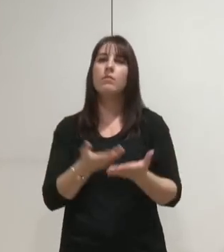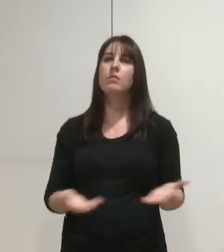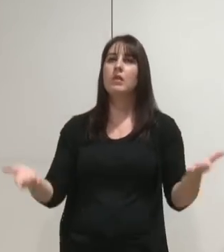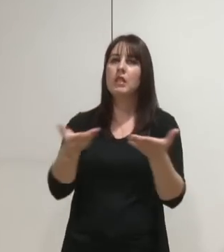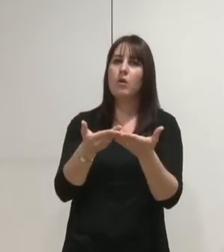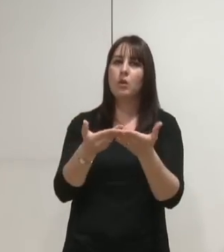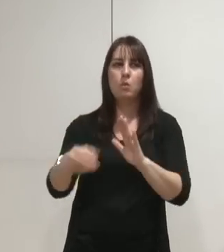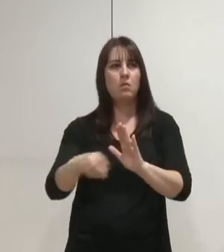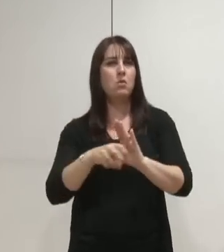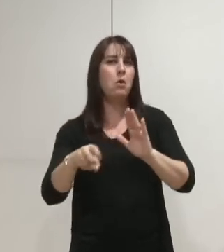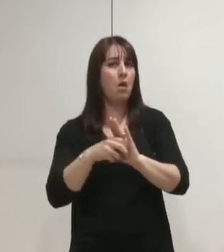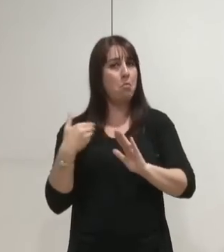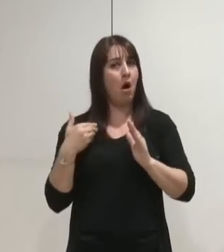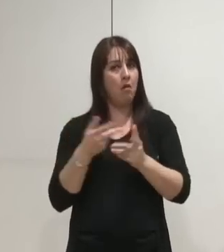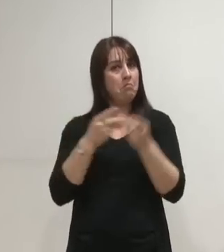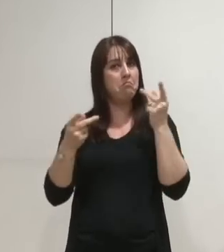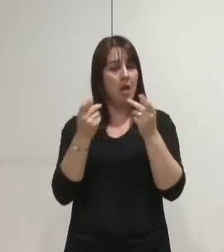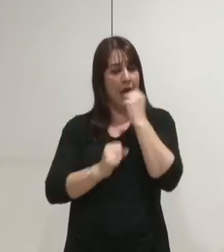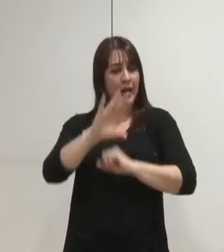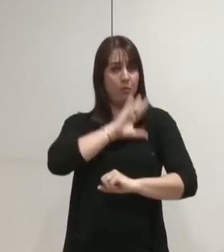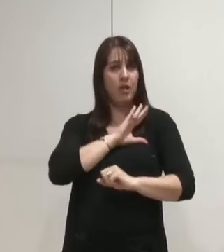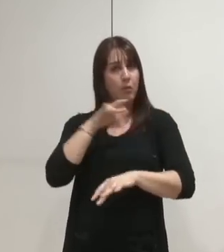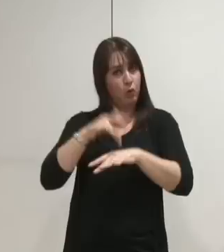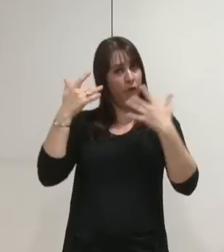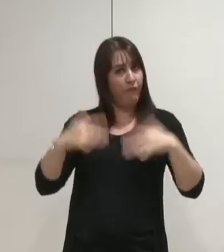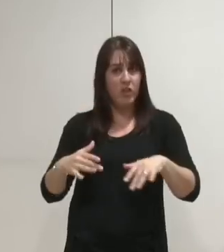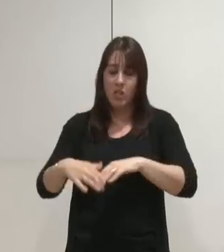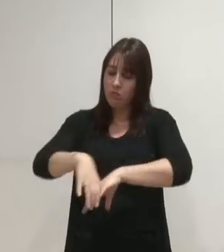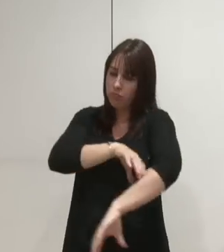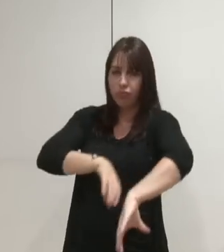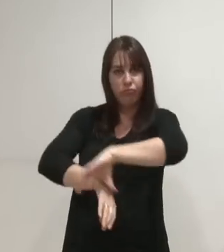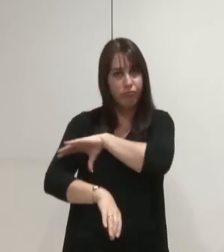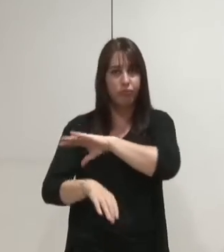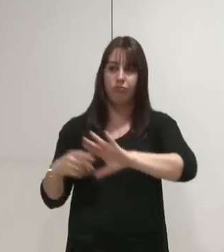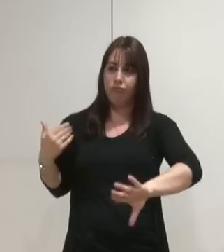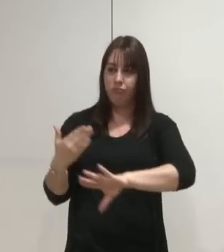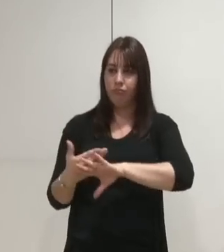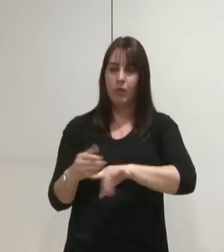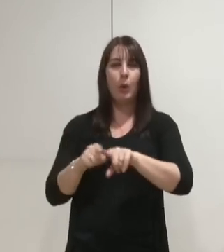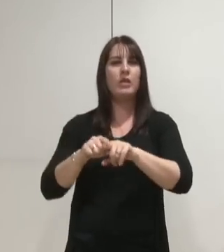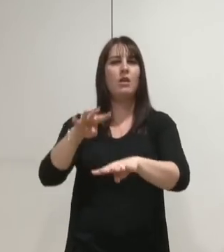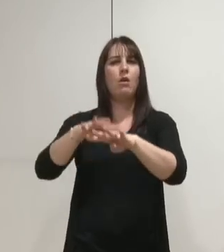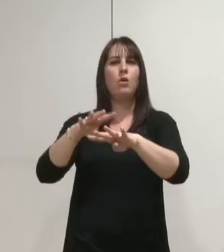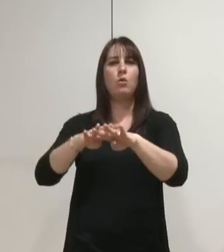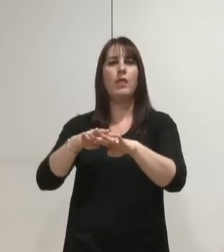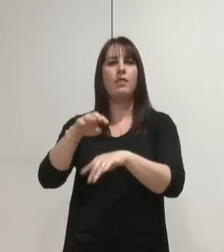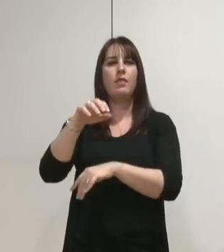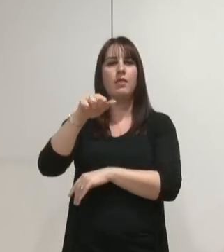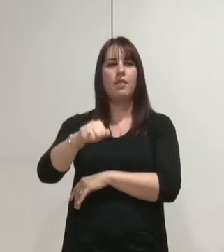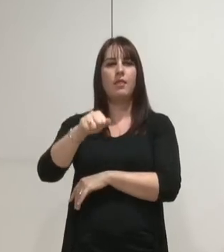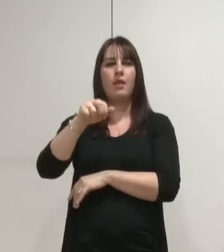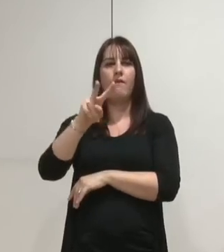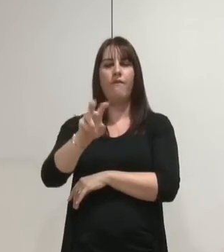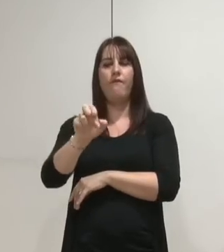Grenoble je l'ai dit a pris sa part de responsabilité et suite au démantelllement du squad Verlin nous avons réussi à